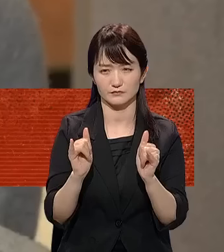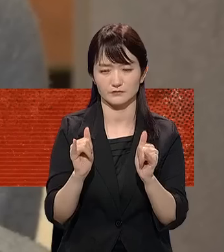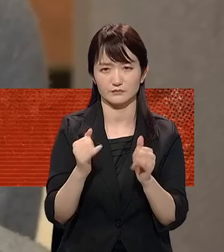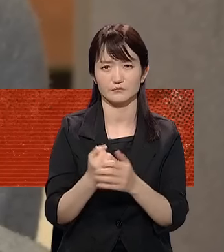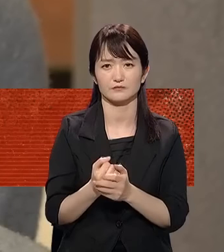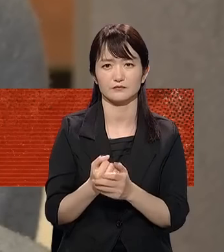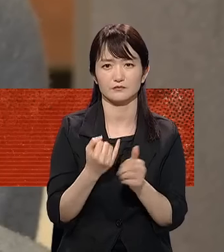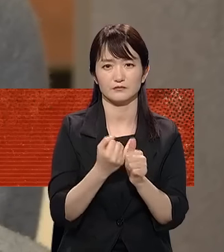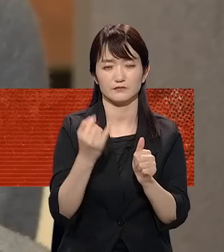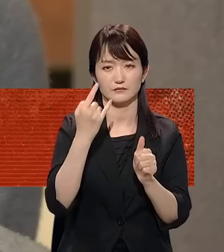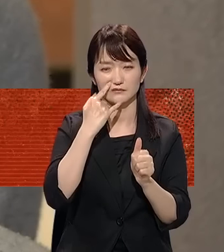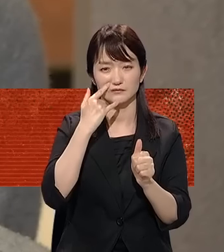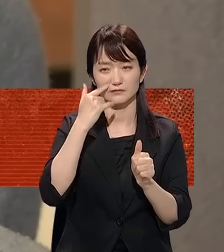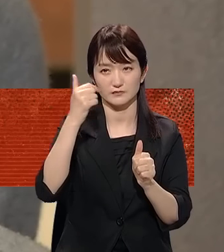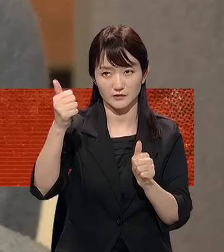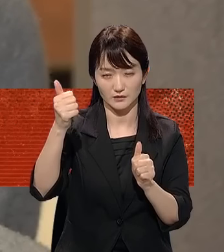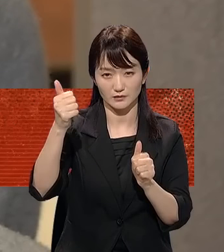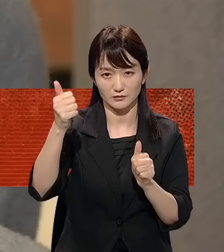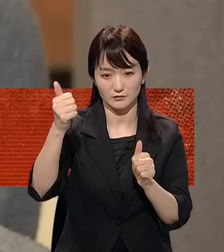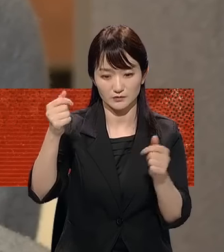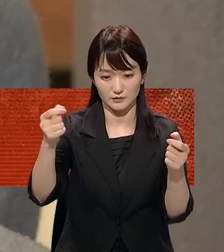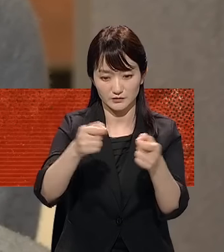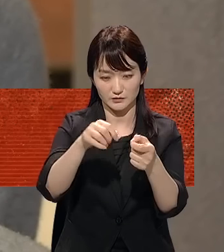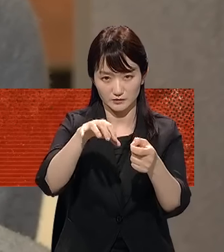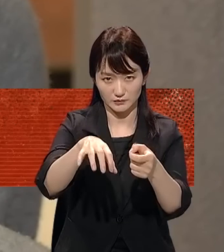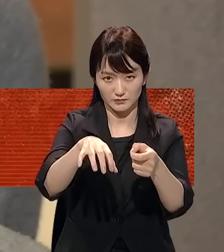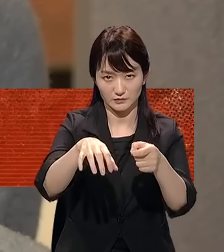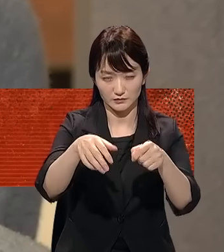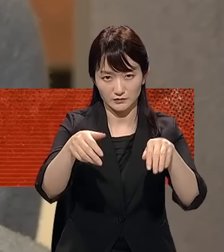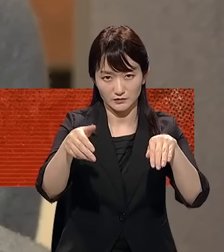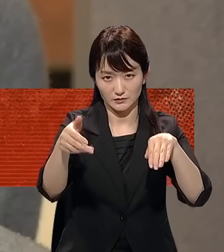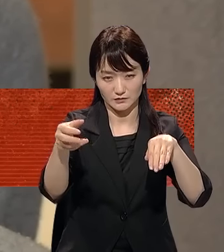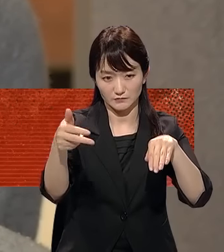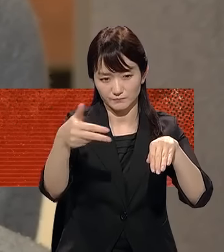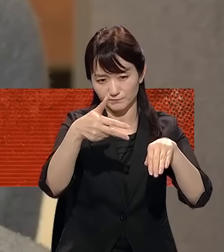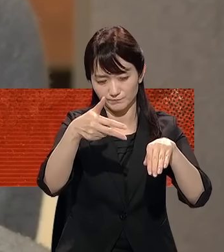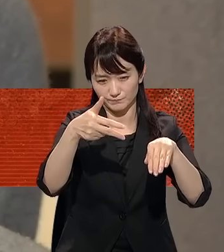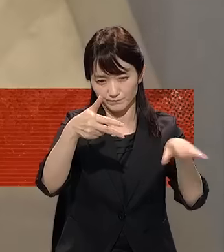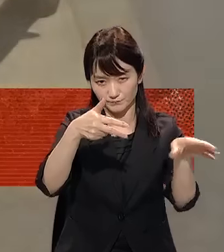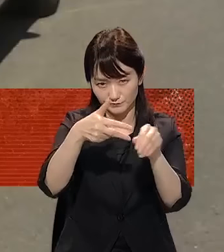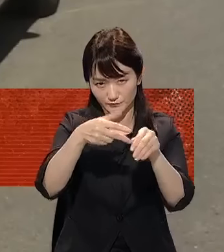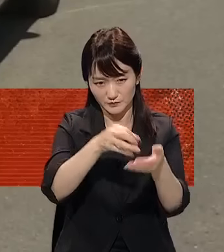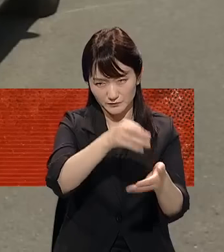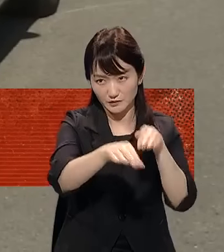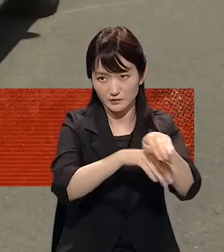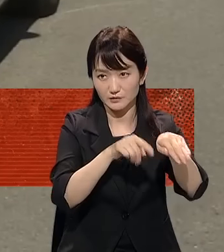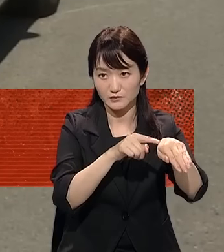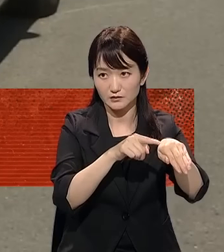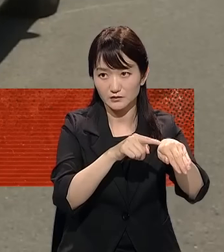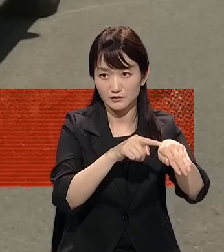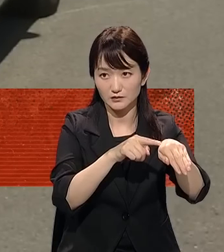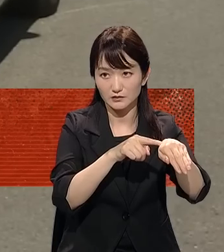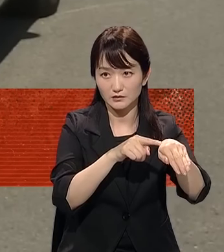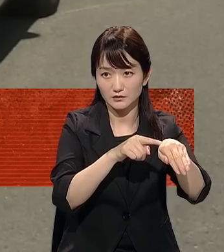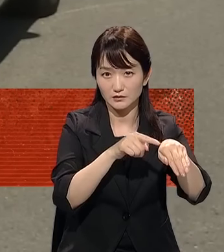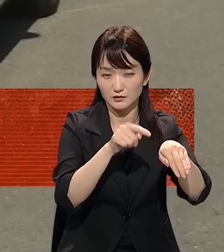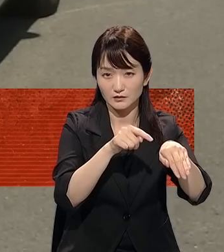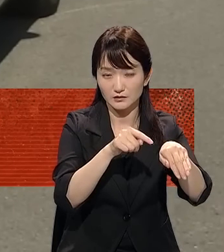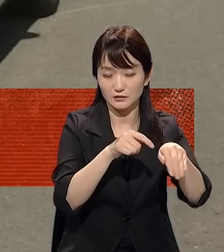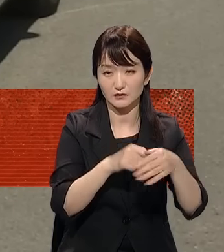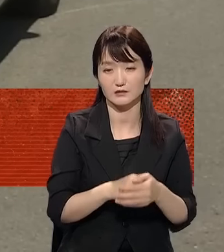수상한 차량이 가속 카메라에 포착이 됐다고 하고요 그 차가 고구 외제 차였다고 합니다 근데 문제가 그 차 자체가